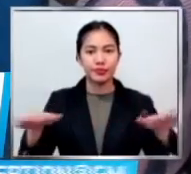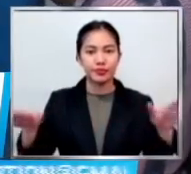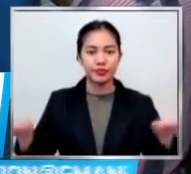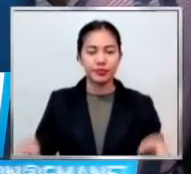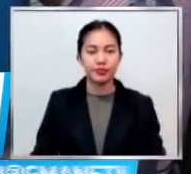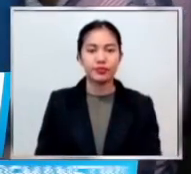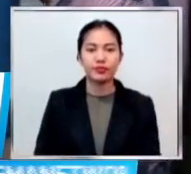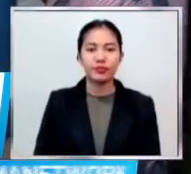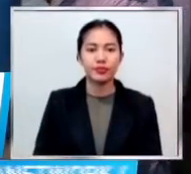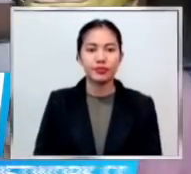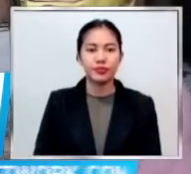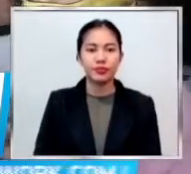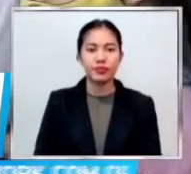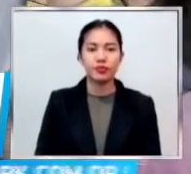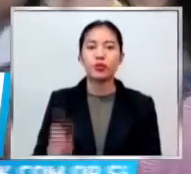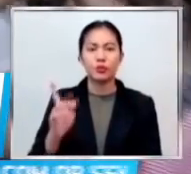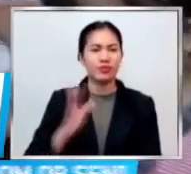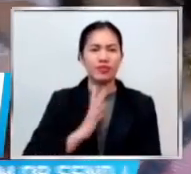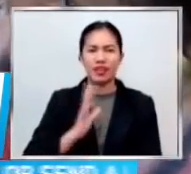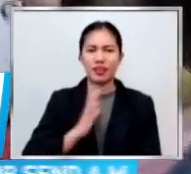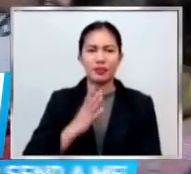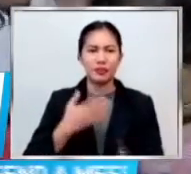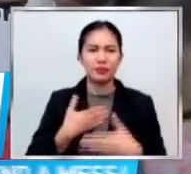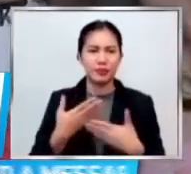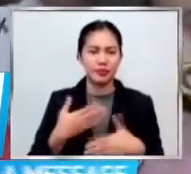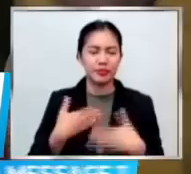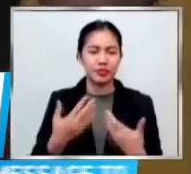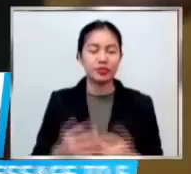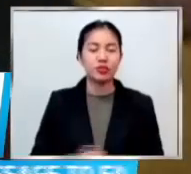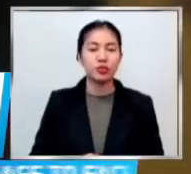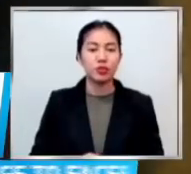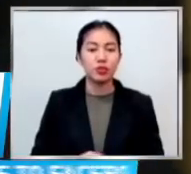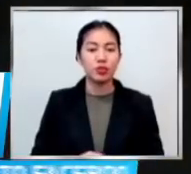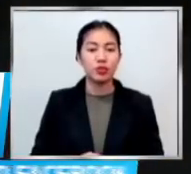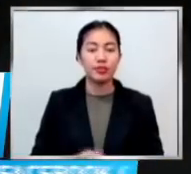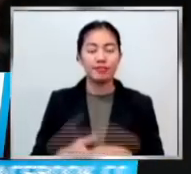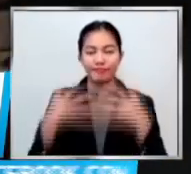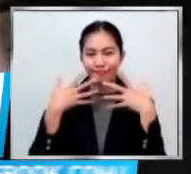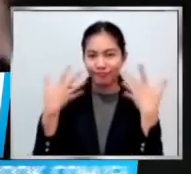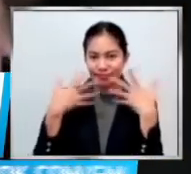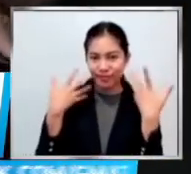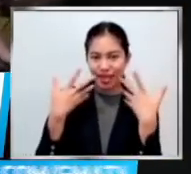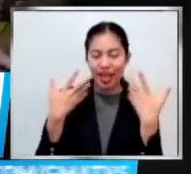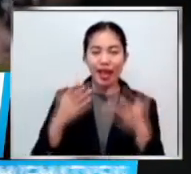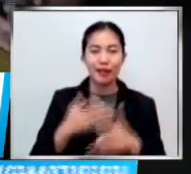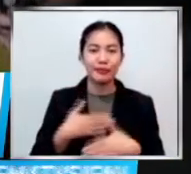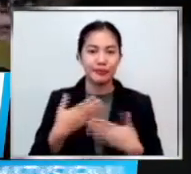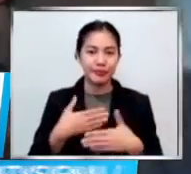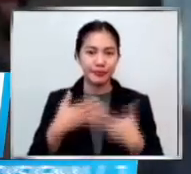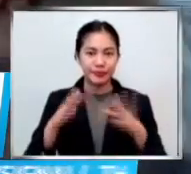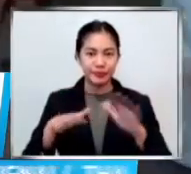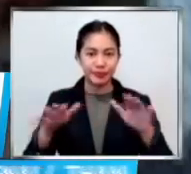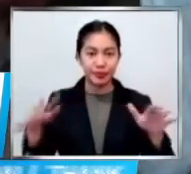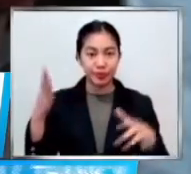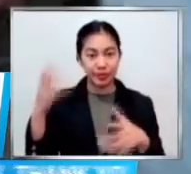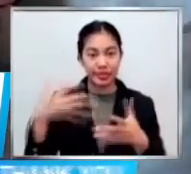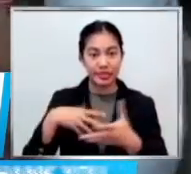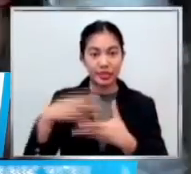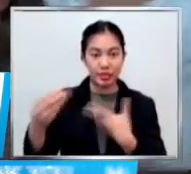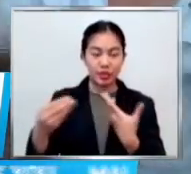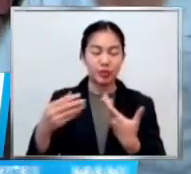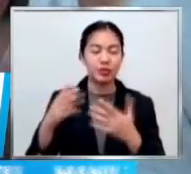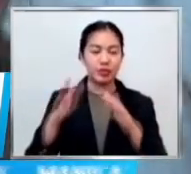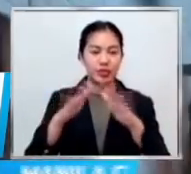po sila, ang sasaya nila. Talaga nga namang abot-tenga ang ngiti ng mga bata nang makalabas ng kanila mga bahay. Walang tigil